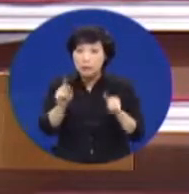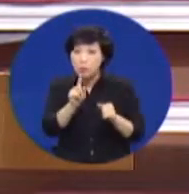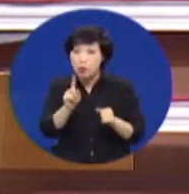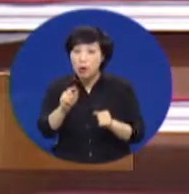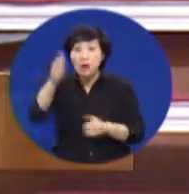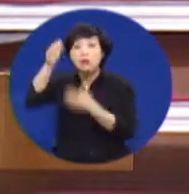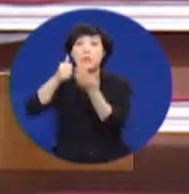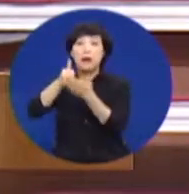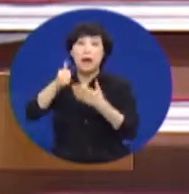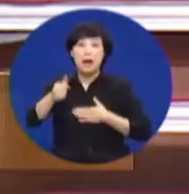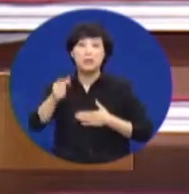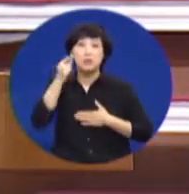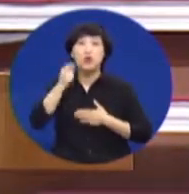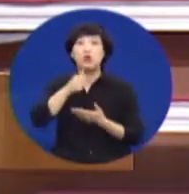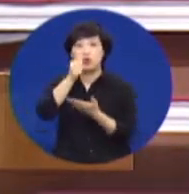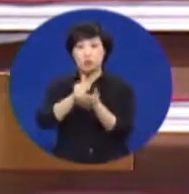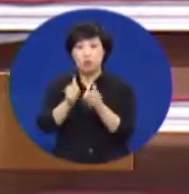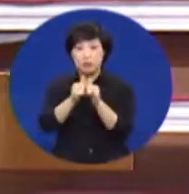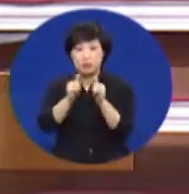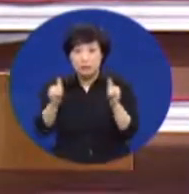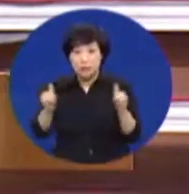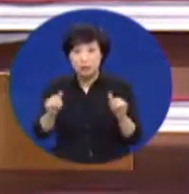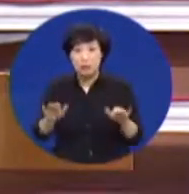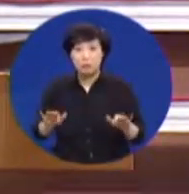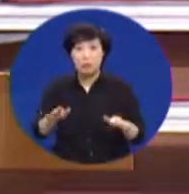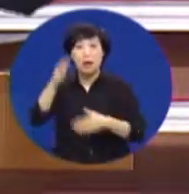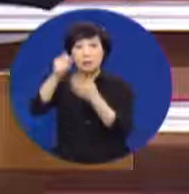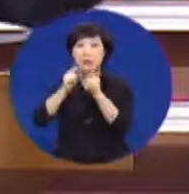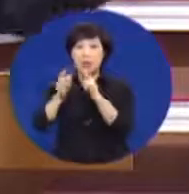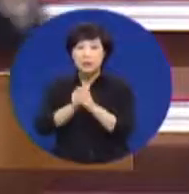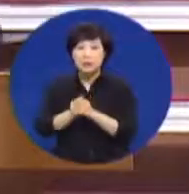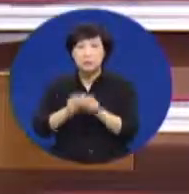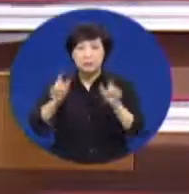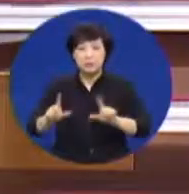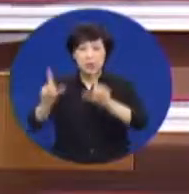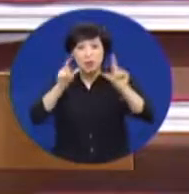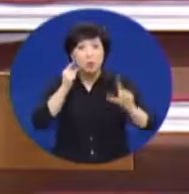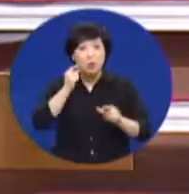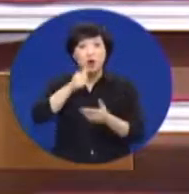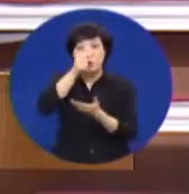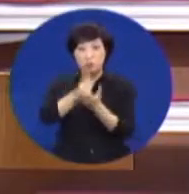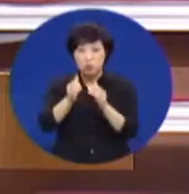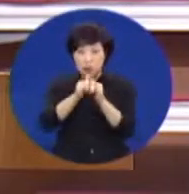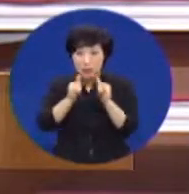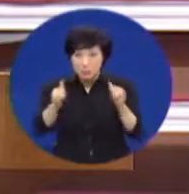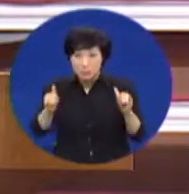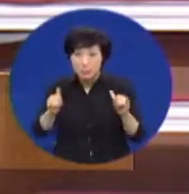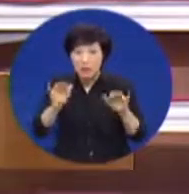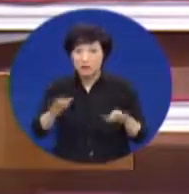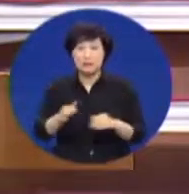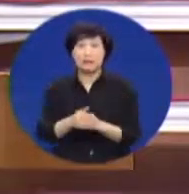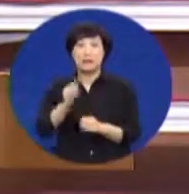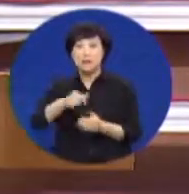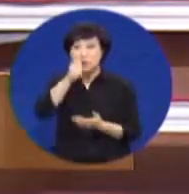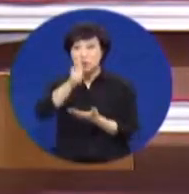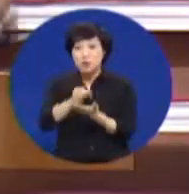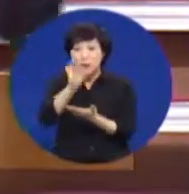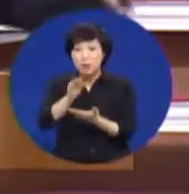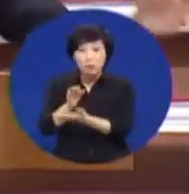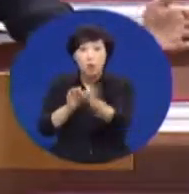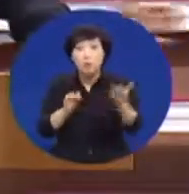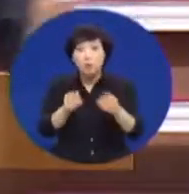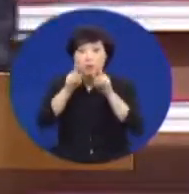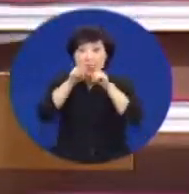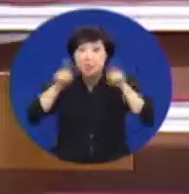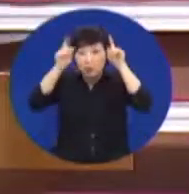하나님을 알지 못하는 죄인, 하나님 말씀대로 살지 못한 죄인. 이 죄값으로 너는